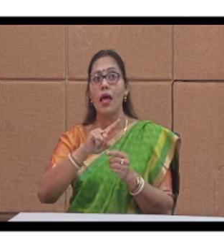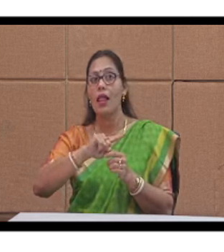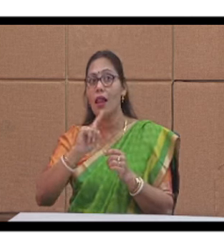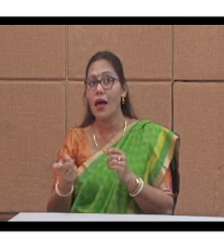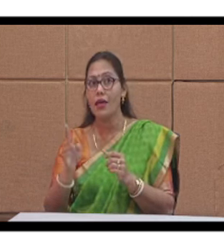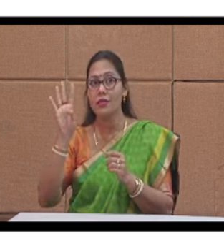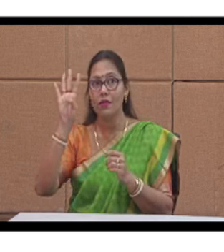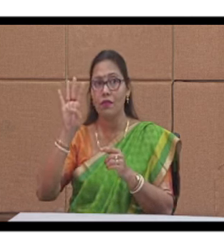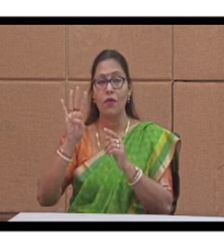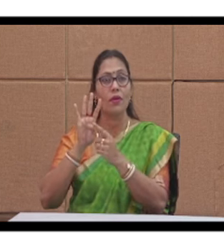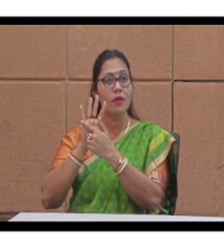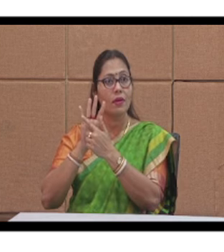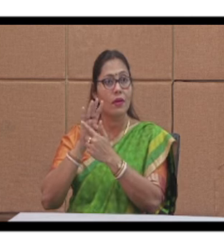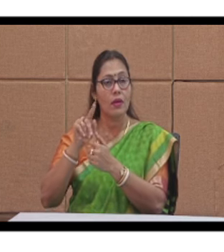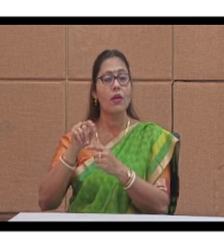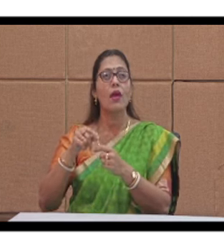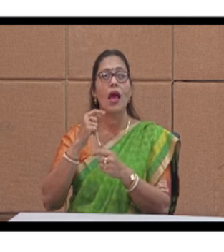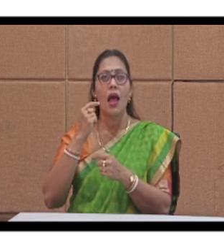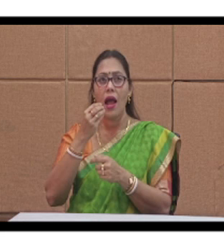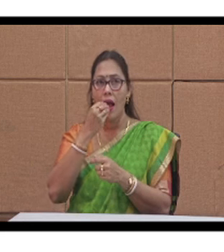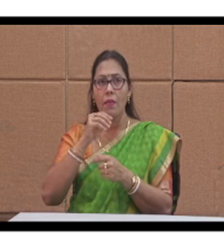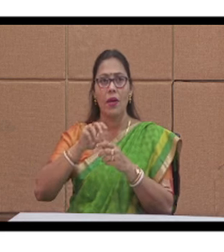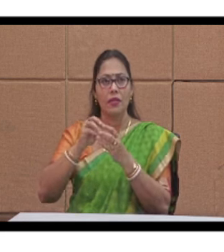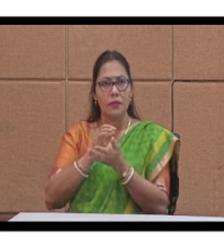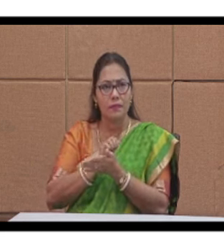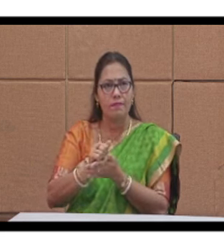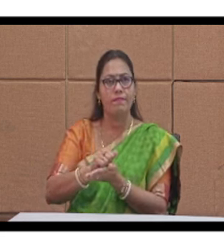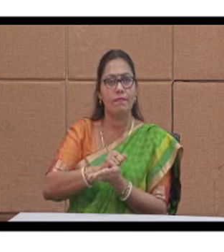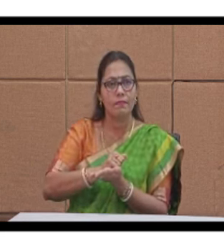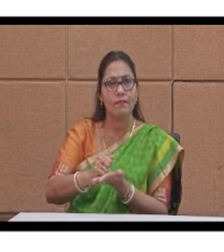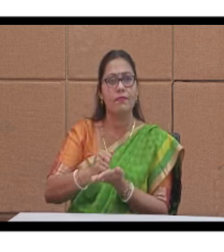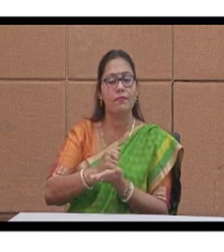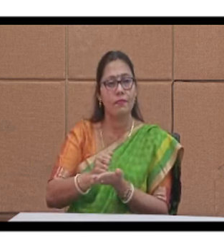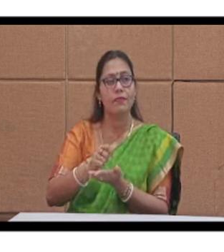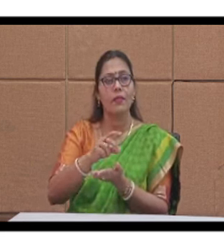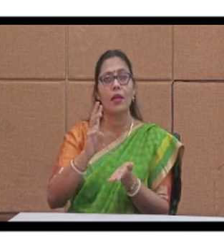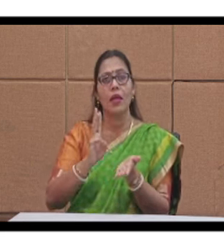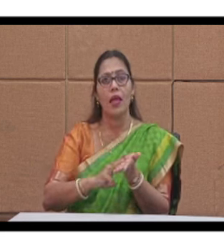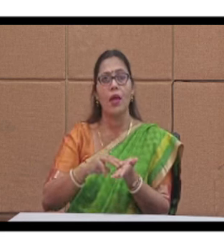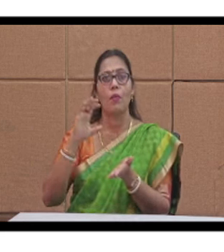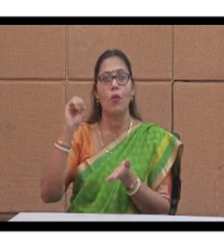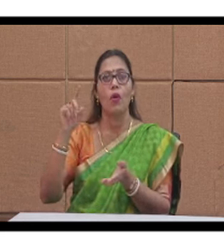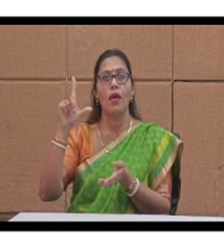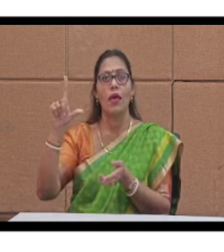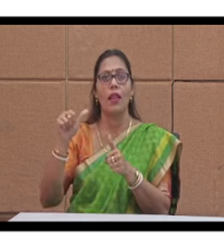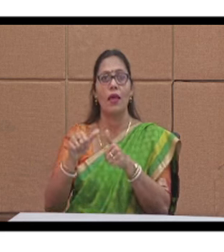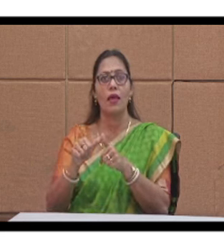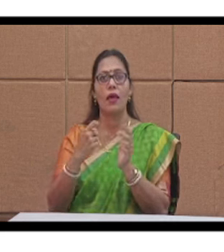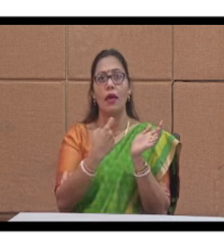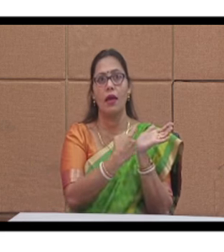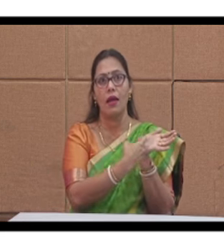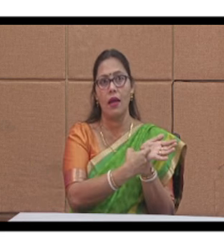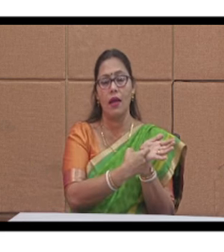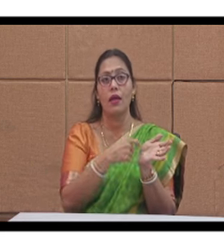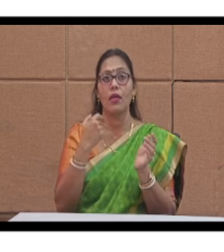দিয়ে খাদ্যকে গুঁড়ো গুঁড়ো করে ফেলি এর নাম মোলার তাহলে